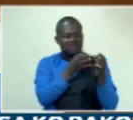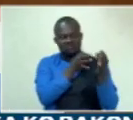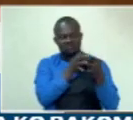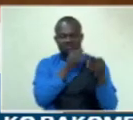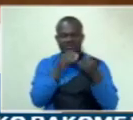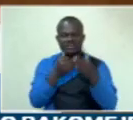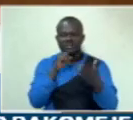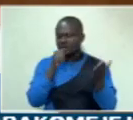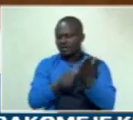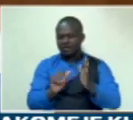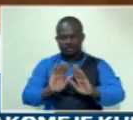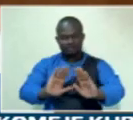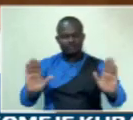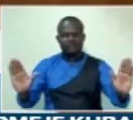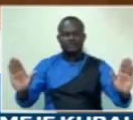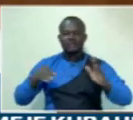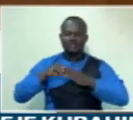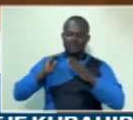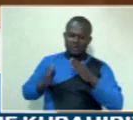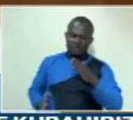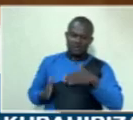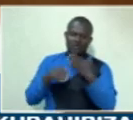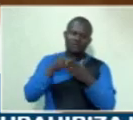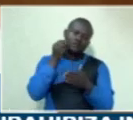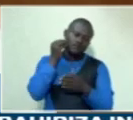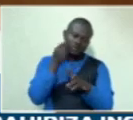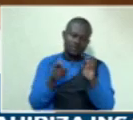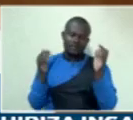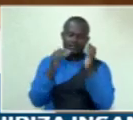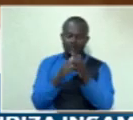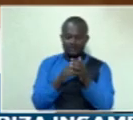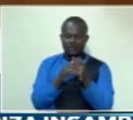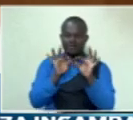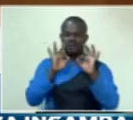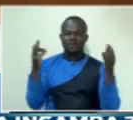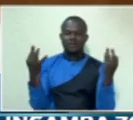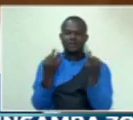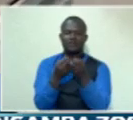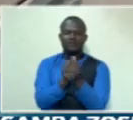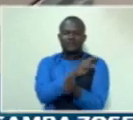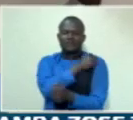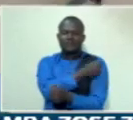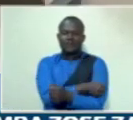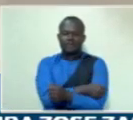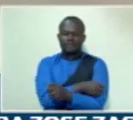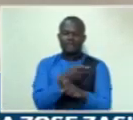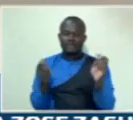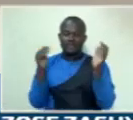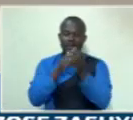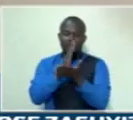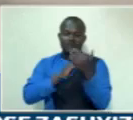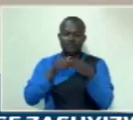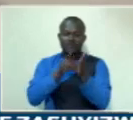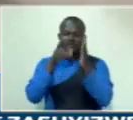kintu byahungabanyijeho ku myitwarire yo mu rugo ndetse umuryango n'ibitaro gusa ari bamwe mu